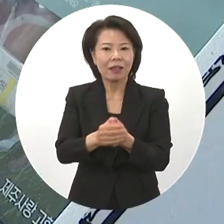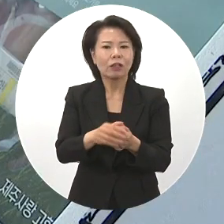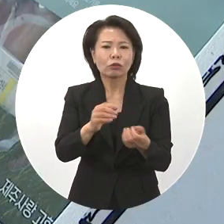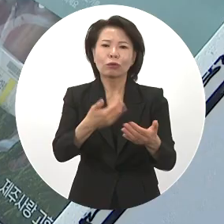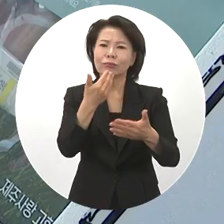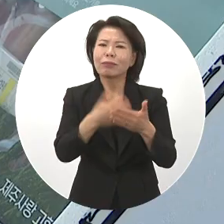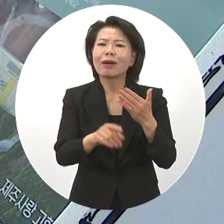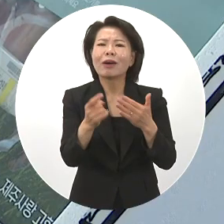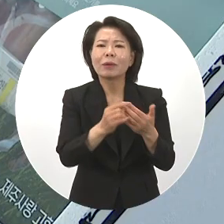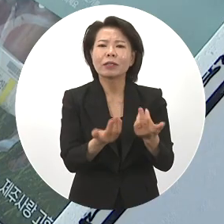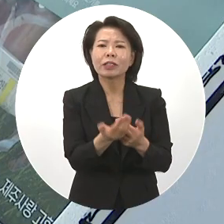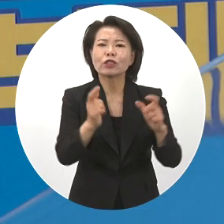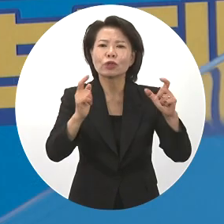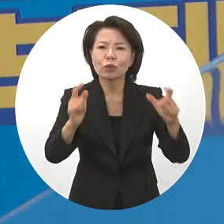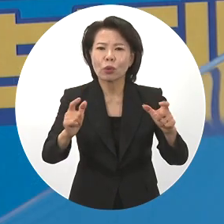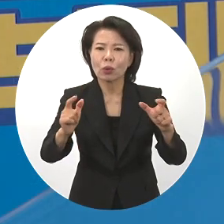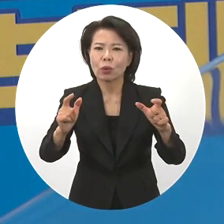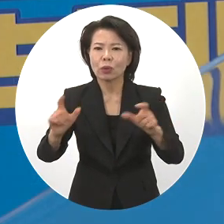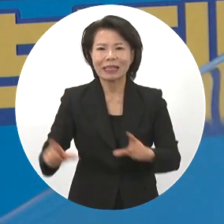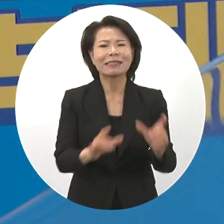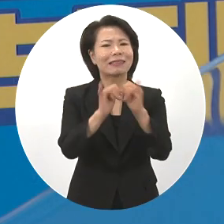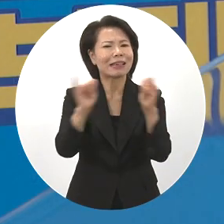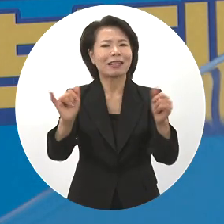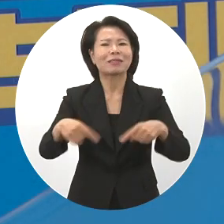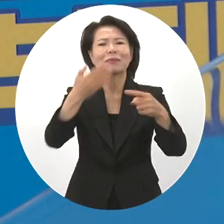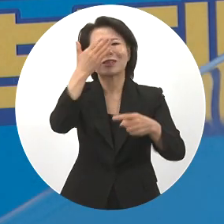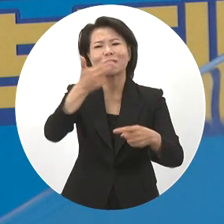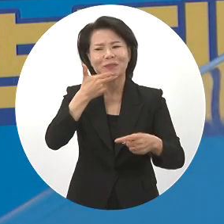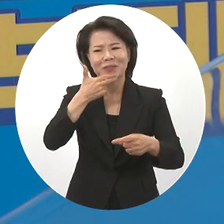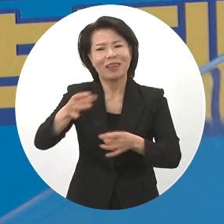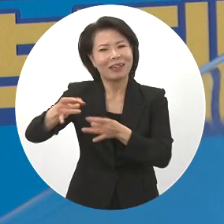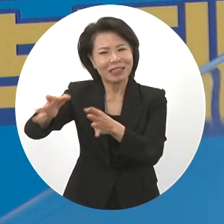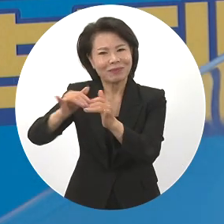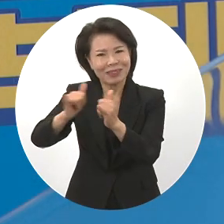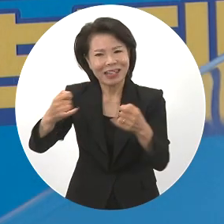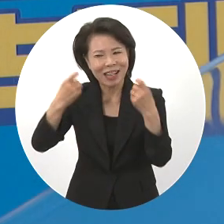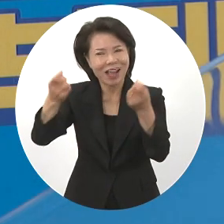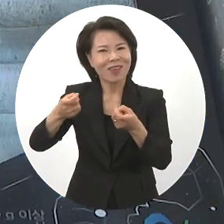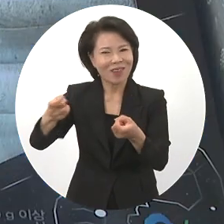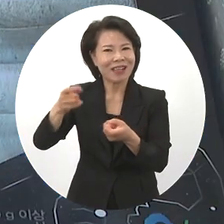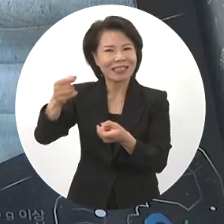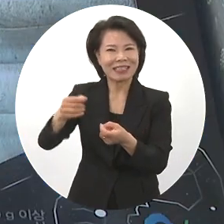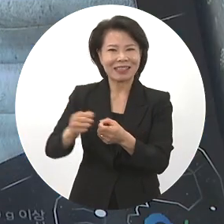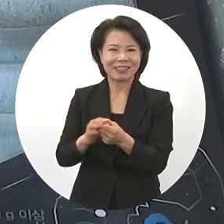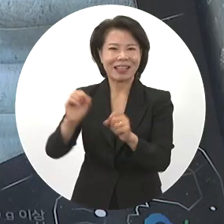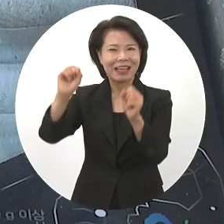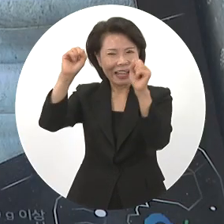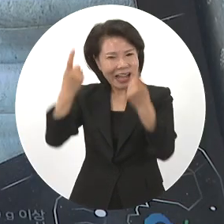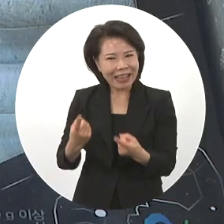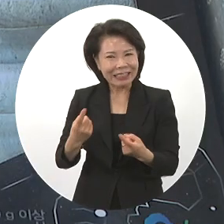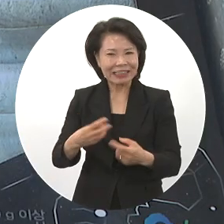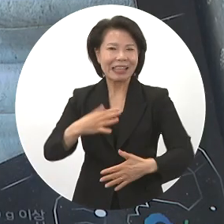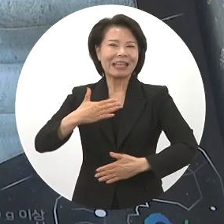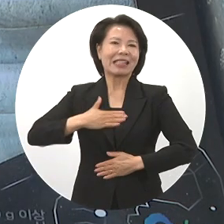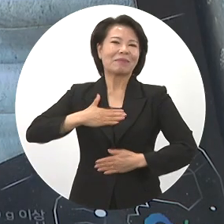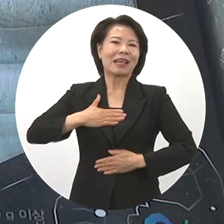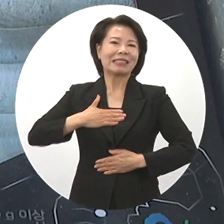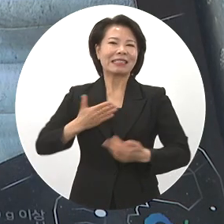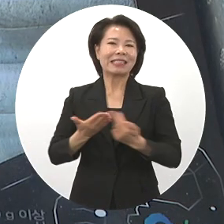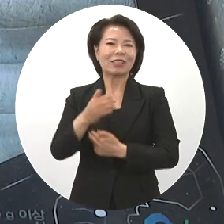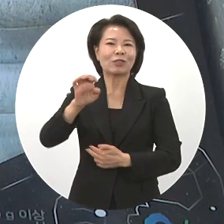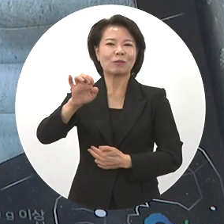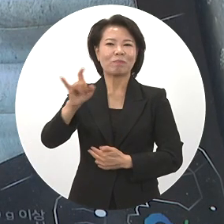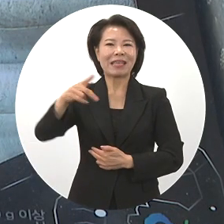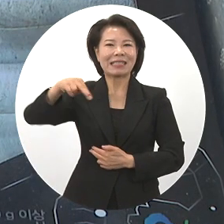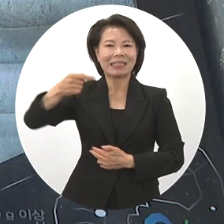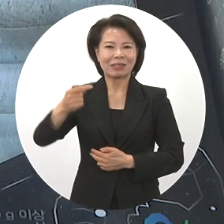다만 도내 거주자는 참여할 수 없습니다. 기부자에게는 관광지 할인 혜택이 담긴 탐나는 제주